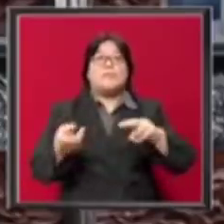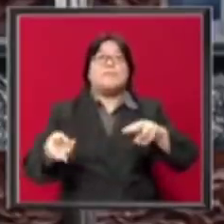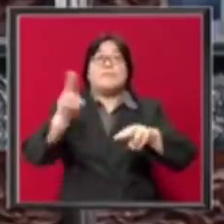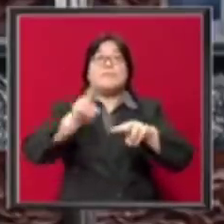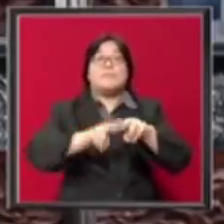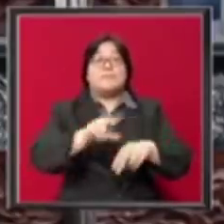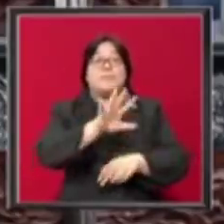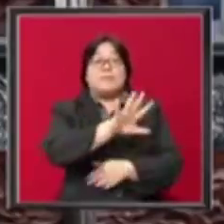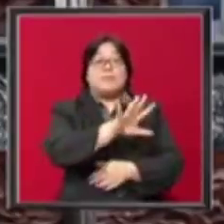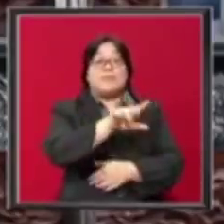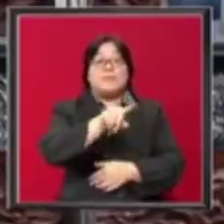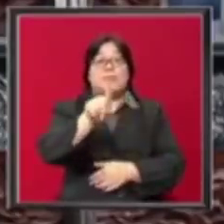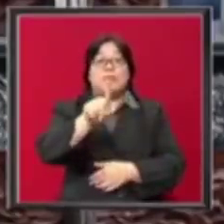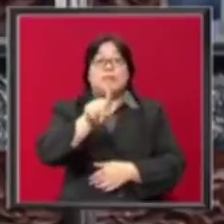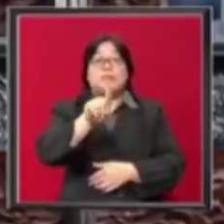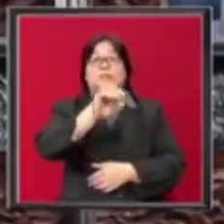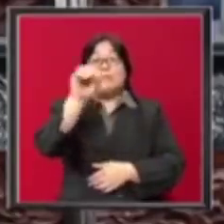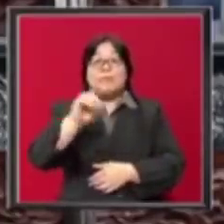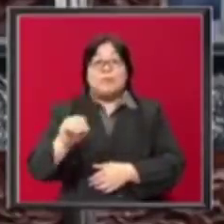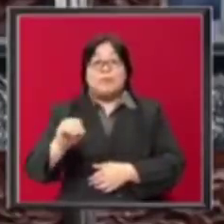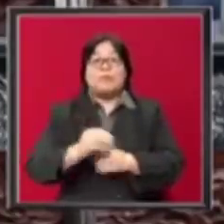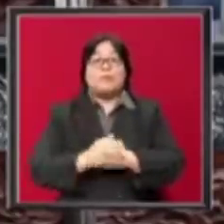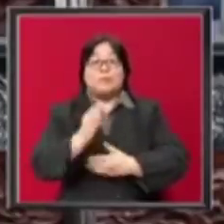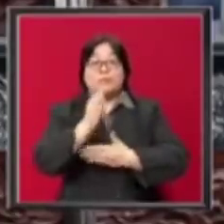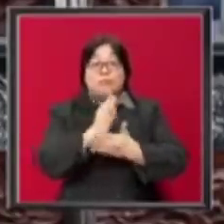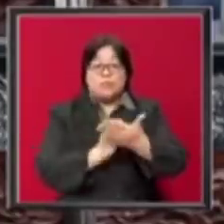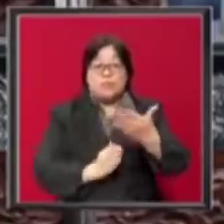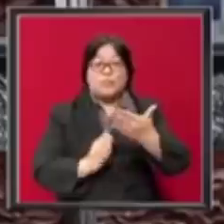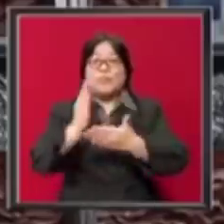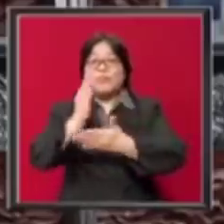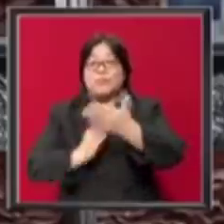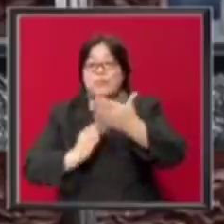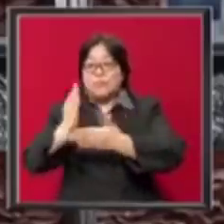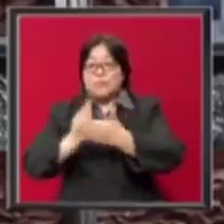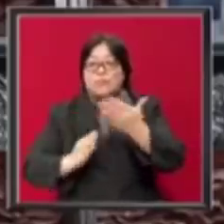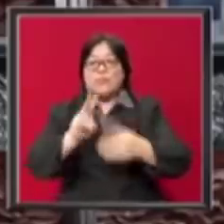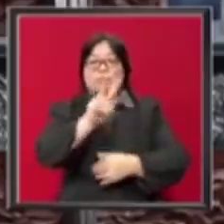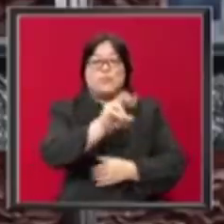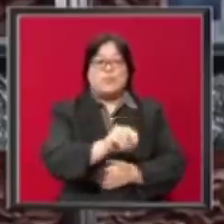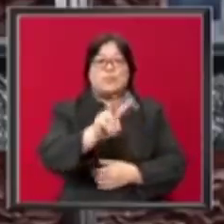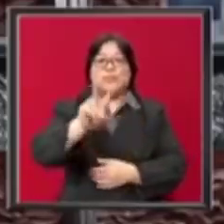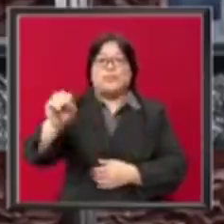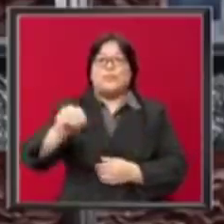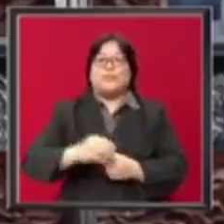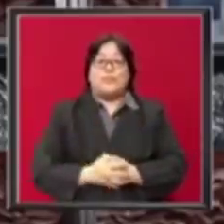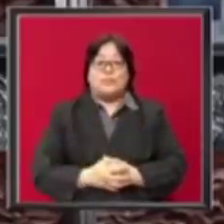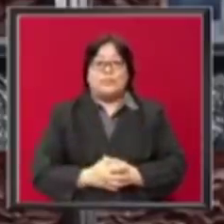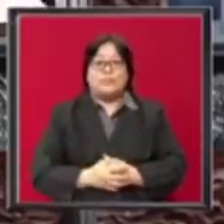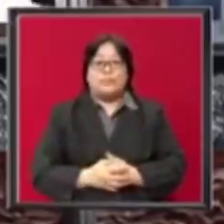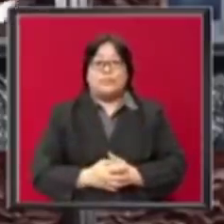meningkat 5.1% pada suku ke suku tahun 2020.